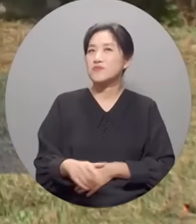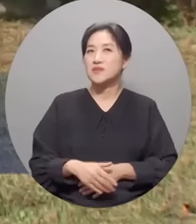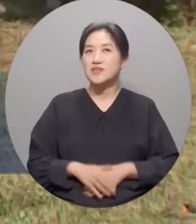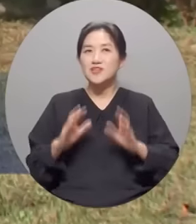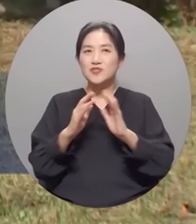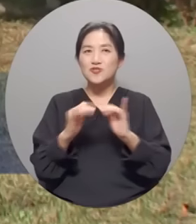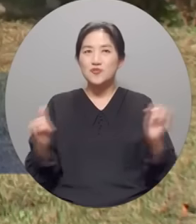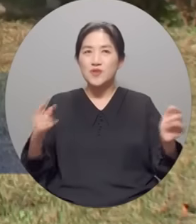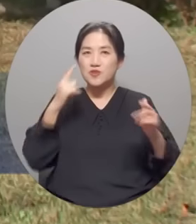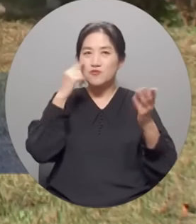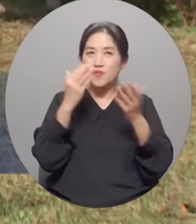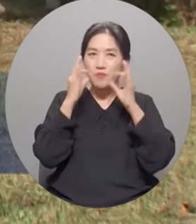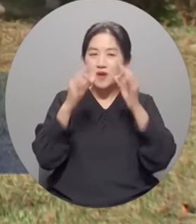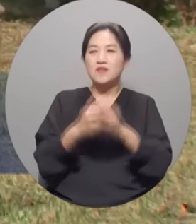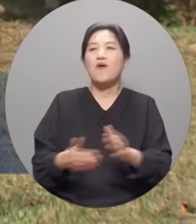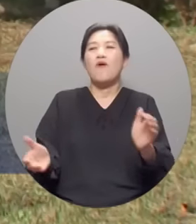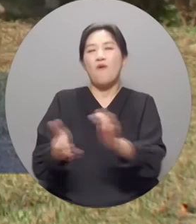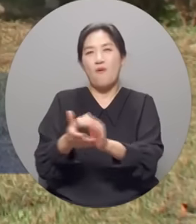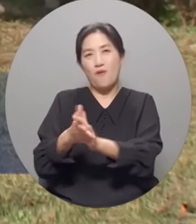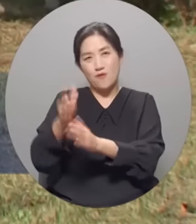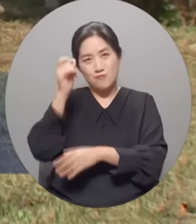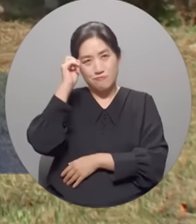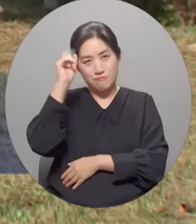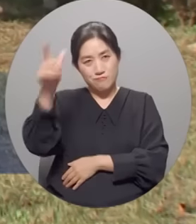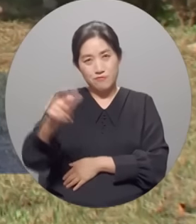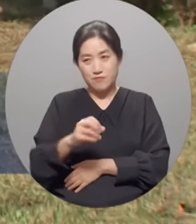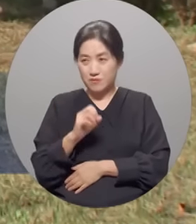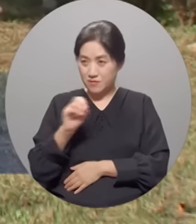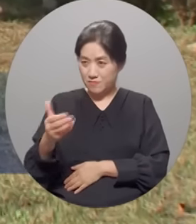국민의 눈높이에서 봤을 때 아 훌륭한 일이구나